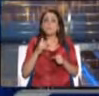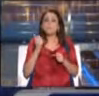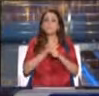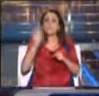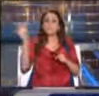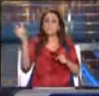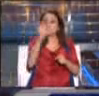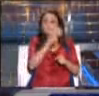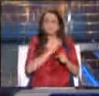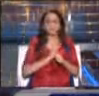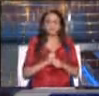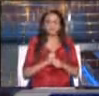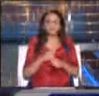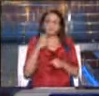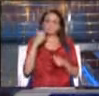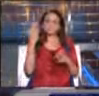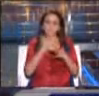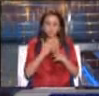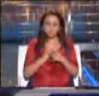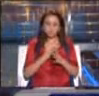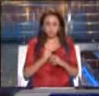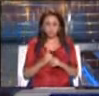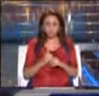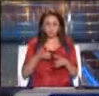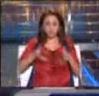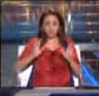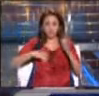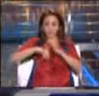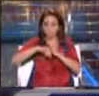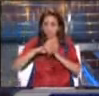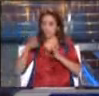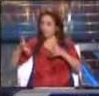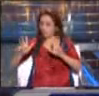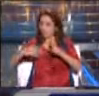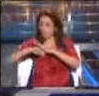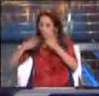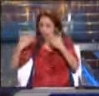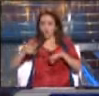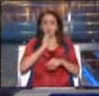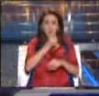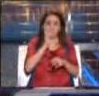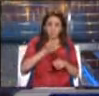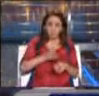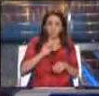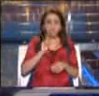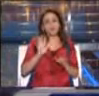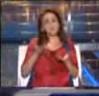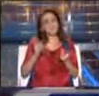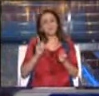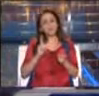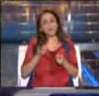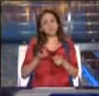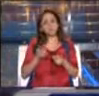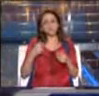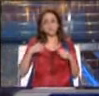الحتة الفنية. وعشان كده مش كل لاعب كرة ينفع إعلامي ومش كل لاعب كرة ينفع